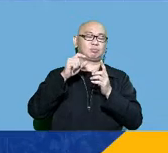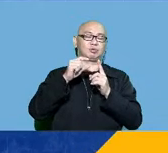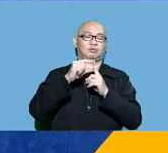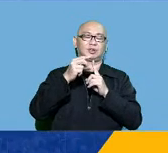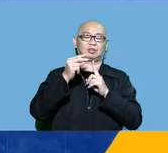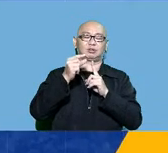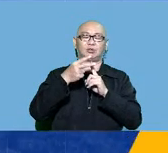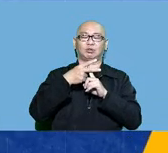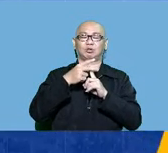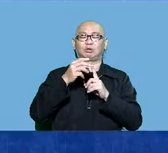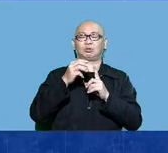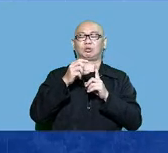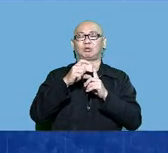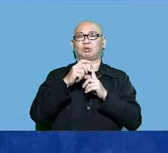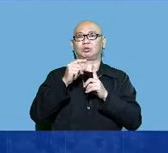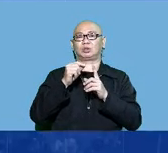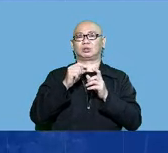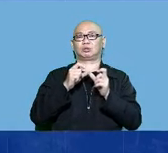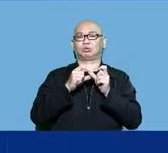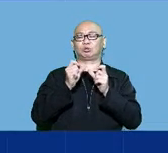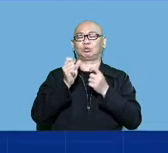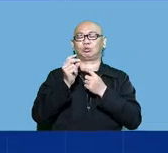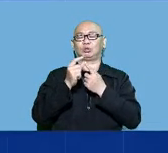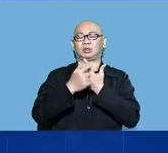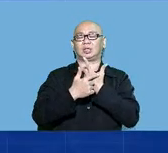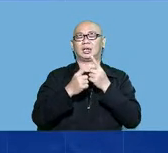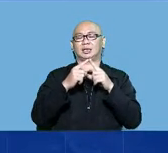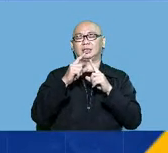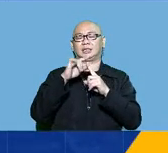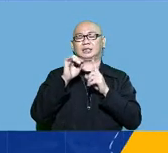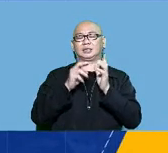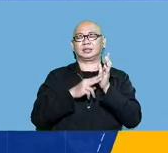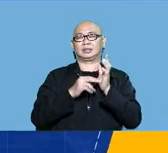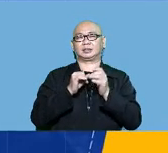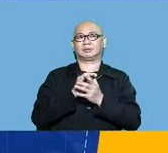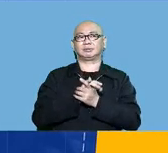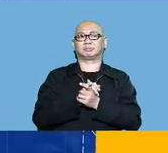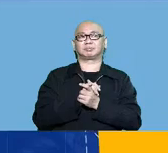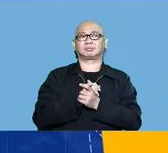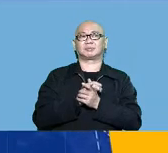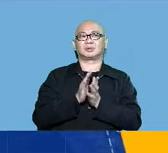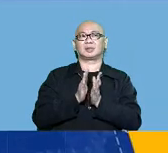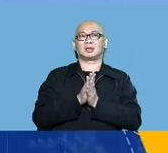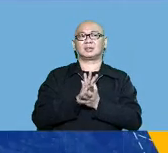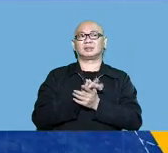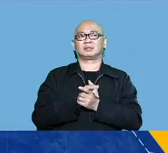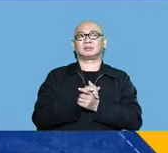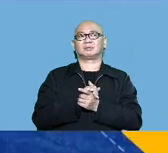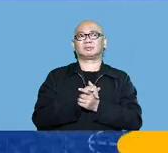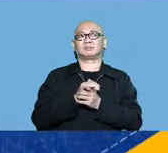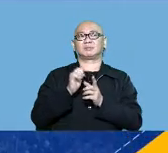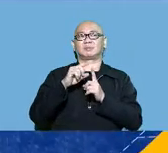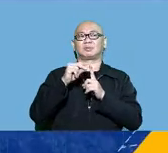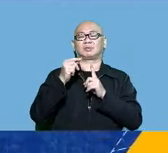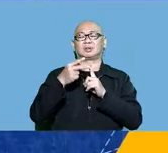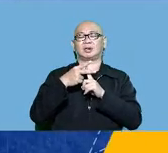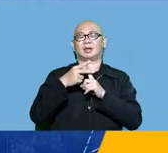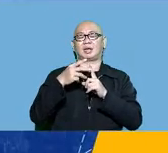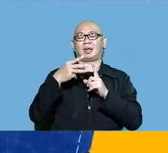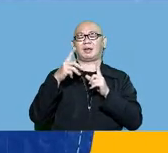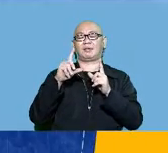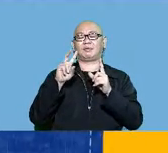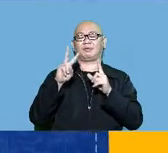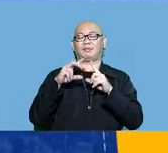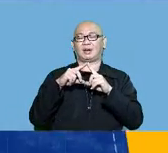Adinesih, MSI, Bapak Profesor Dr. Masruki MPD, dan Profesor Dr. Eva Banuwati